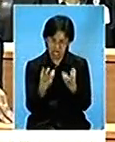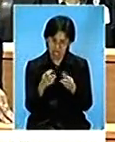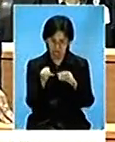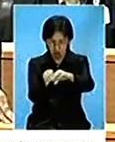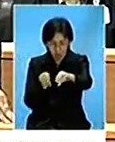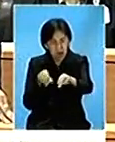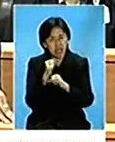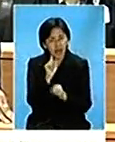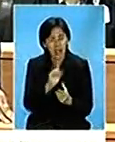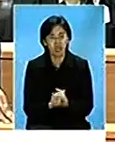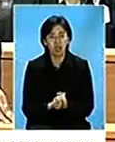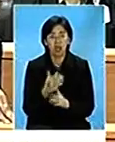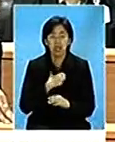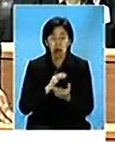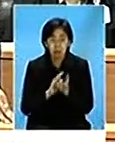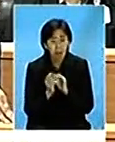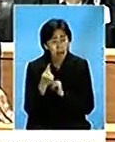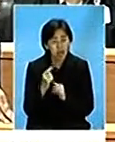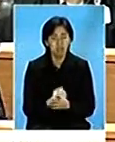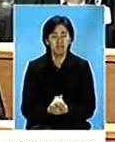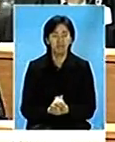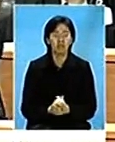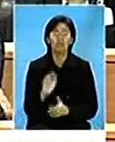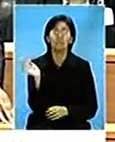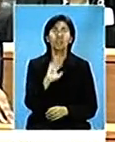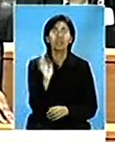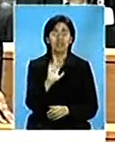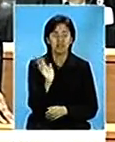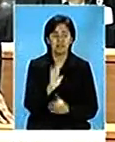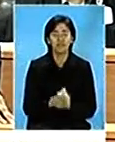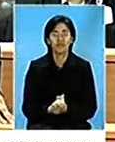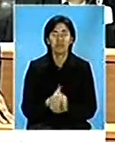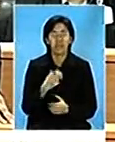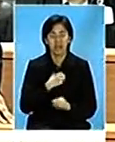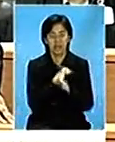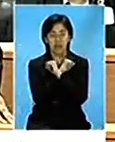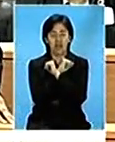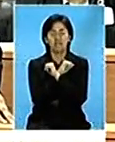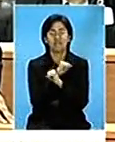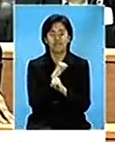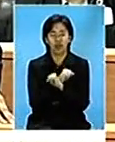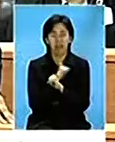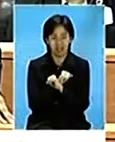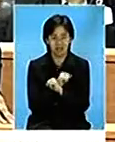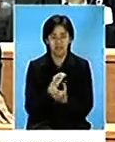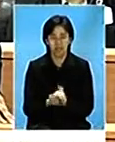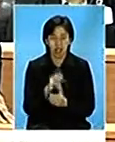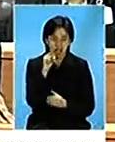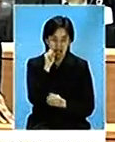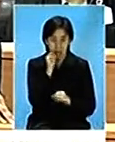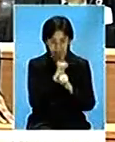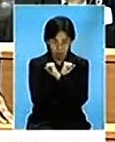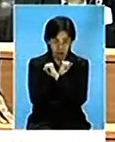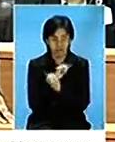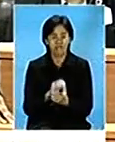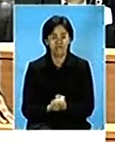รกันจะปรับปรุงภูมิทัศน์หรือผมบอกไม่ใช่หรอกครับเขากำลังกันท่านเนี่ยให้อยู่นอกแนวกั้นน้ำ